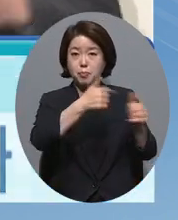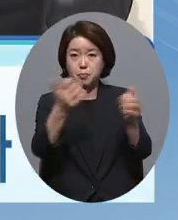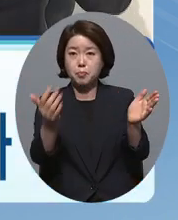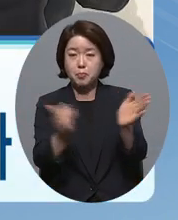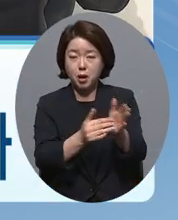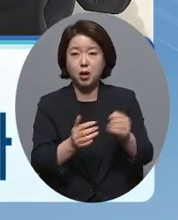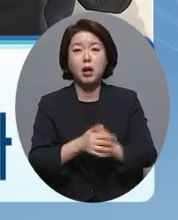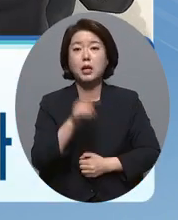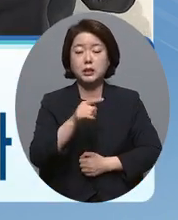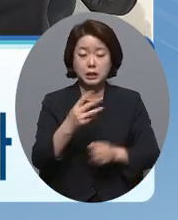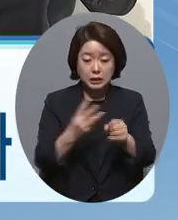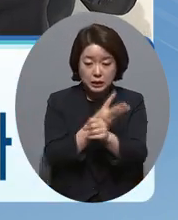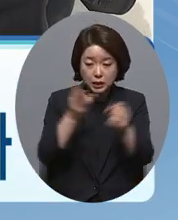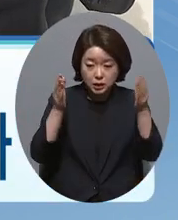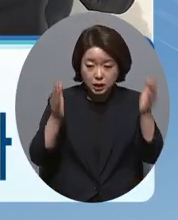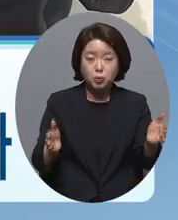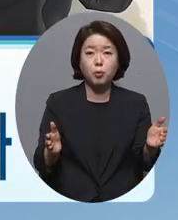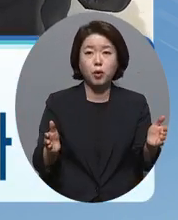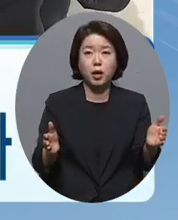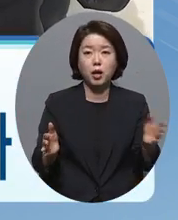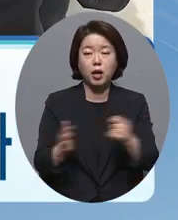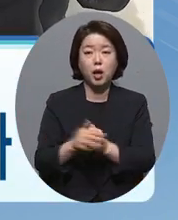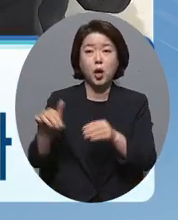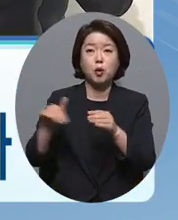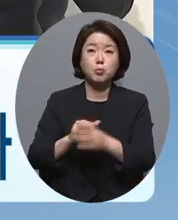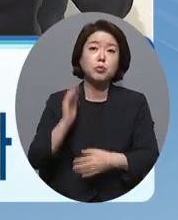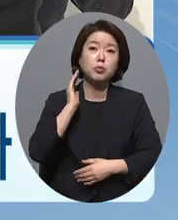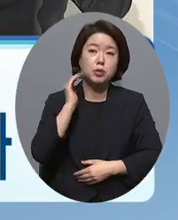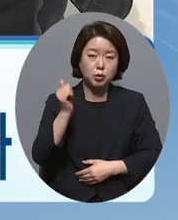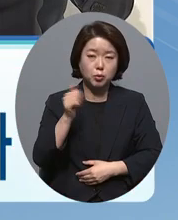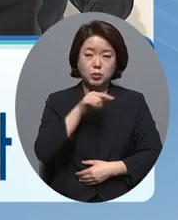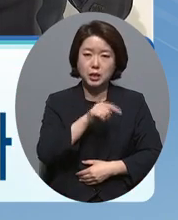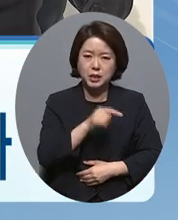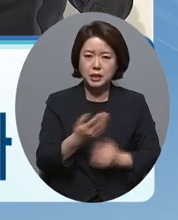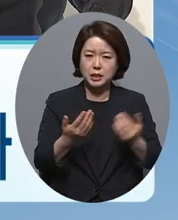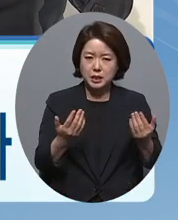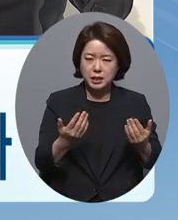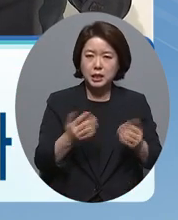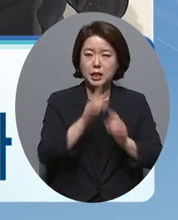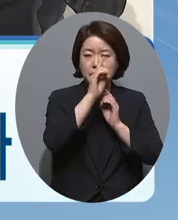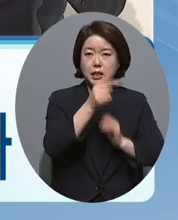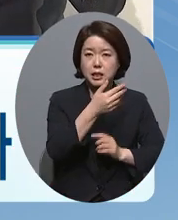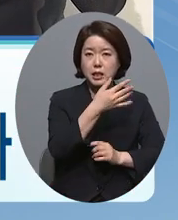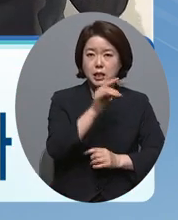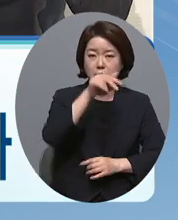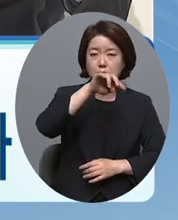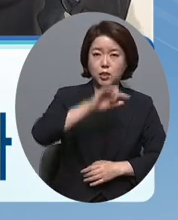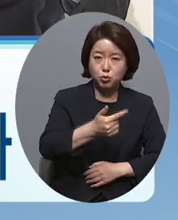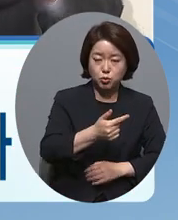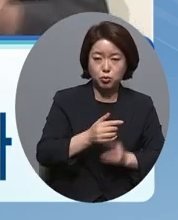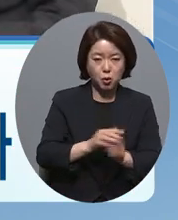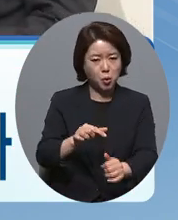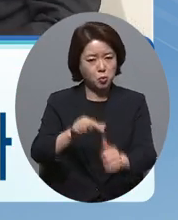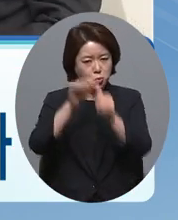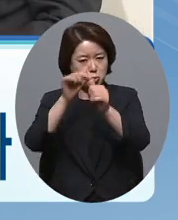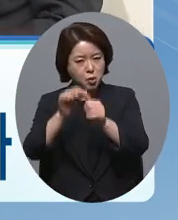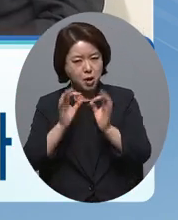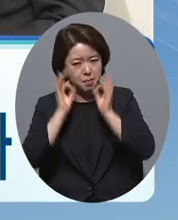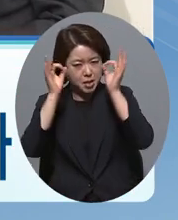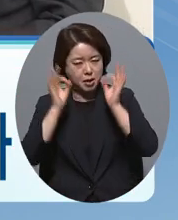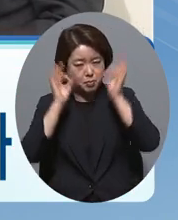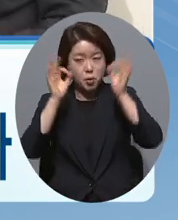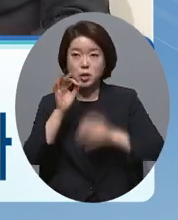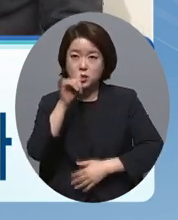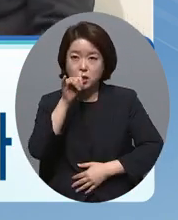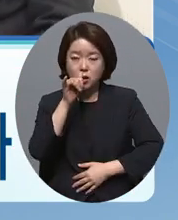됐잖아요 그럼 그 세 시간 동안에 문재인 전 대통령은이 이대준 씨를 사실은 구하려는 어떤